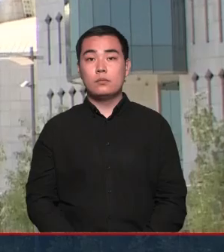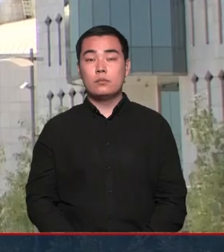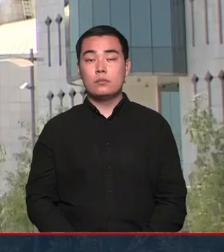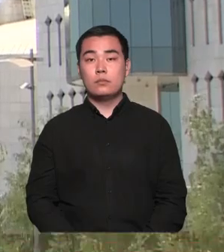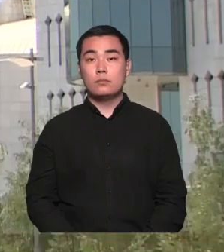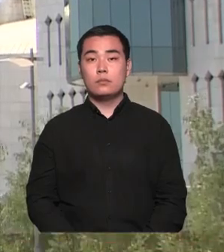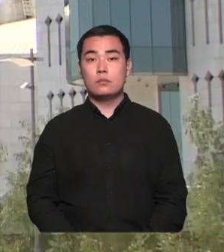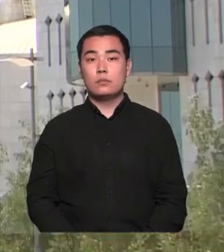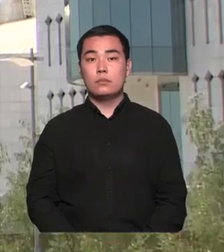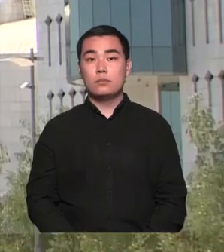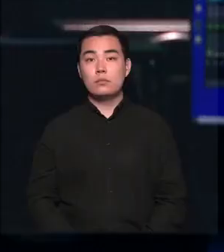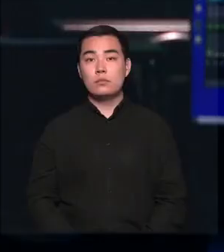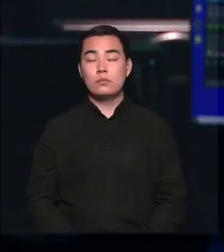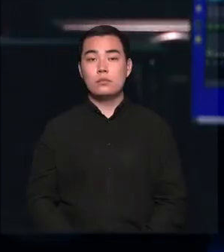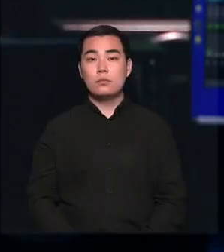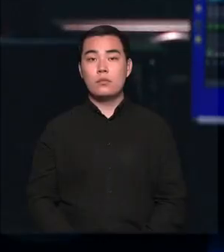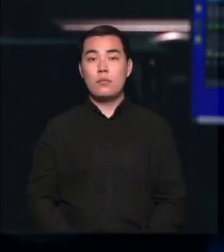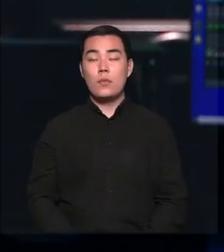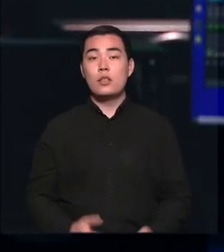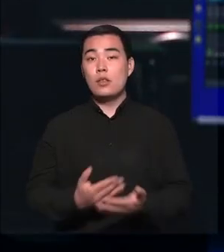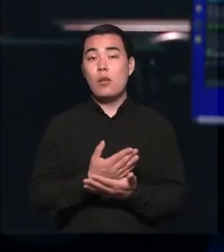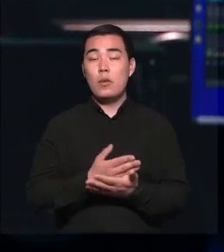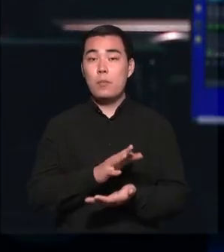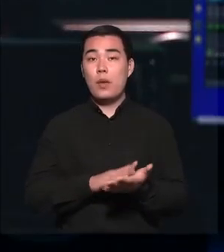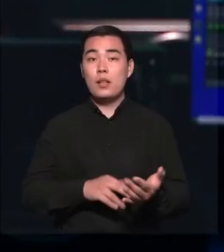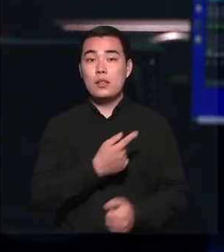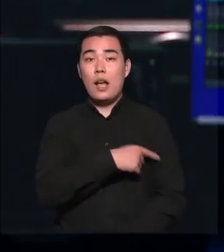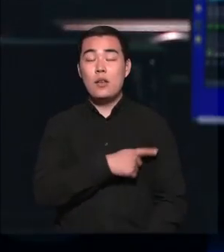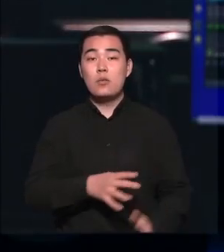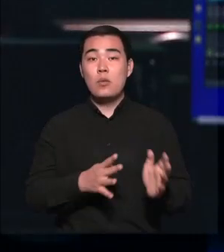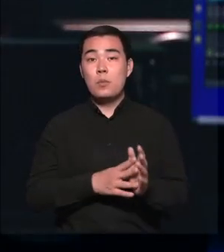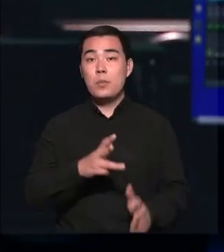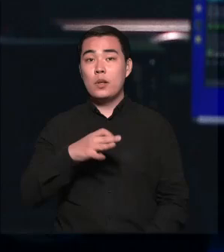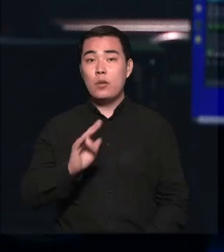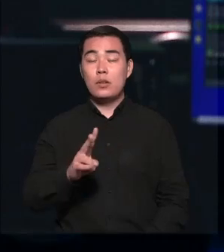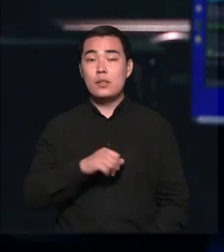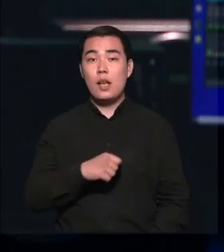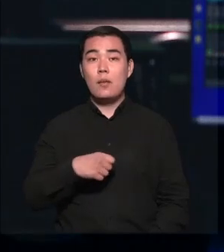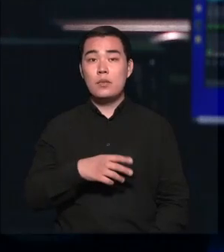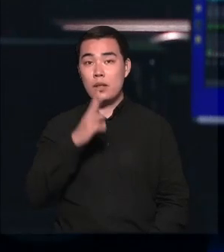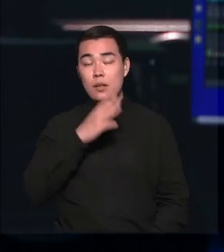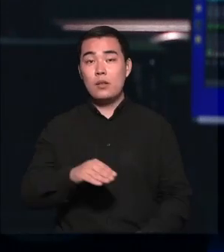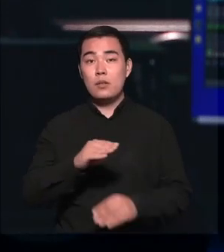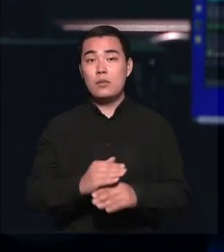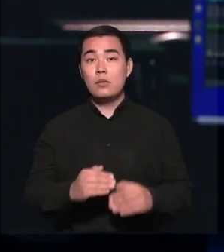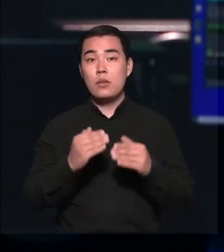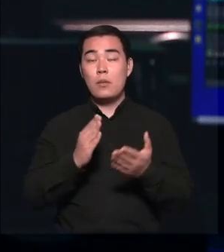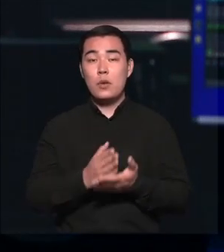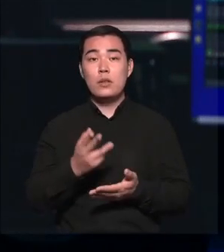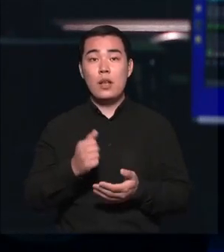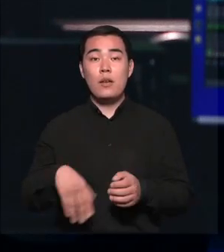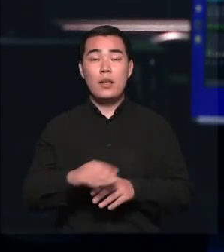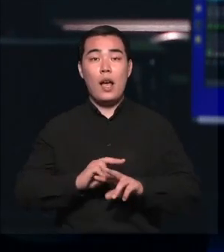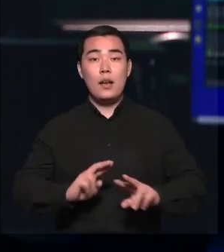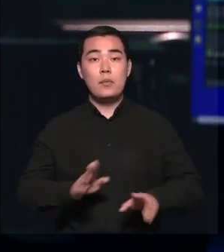Сатылхан, Жібек жолы. Хабарымызды жалғастырамыз. Дәргерлерге 9 миллион теңге көтерме жалақы беріледі. Әрине, бәріне